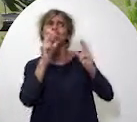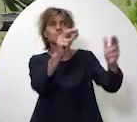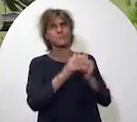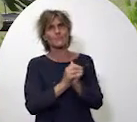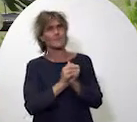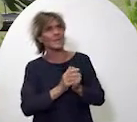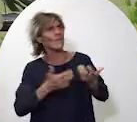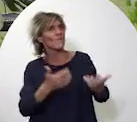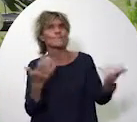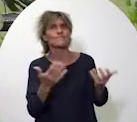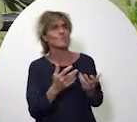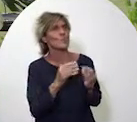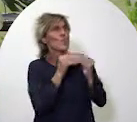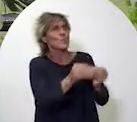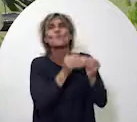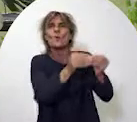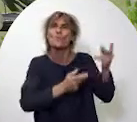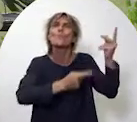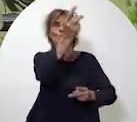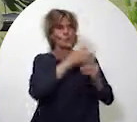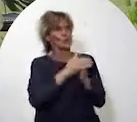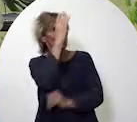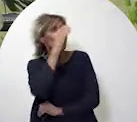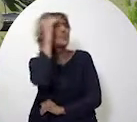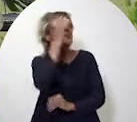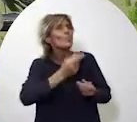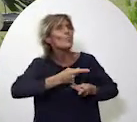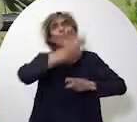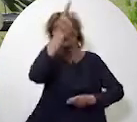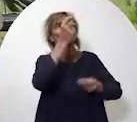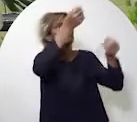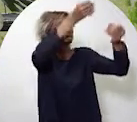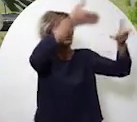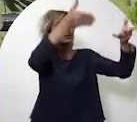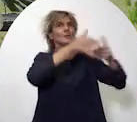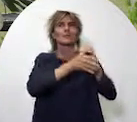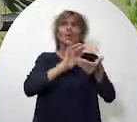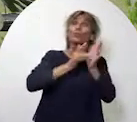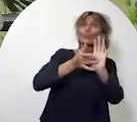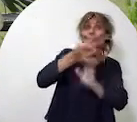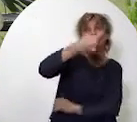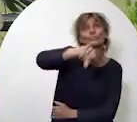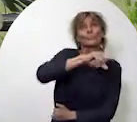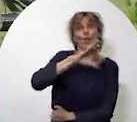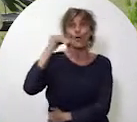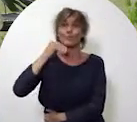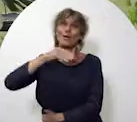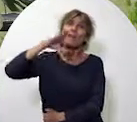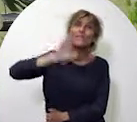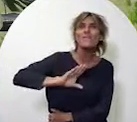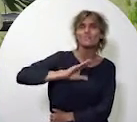guadeloupe tendue en plus d'abord plus d'humanitude et plus d'absolu à vous toutes